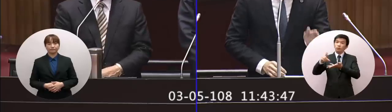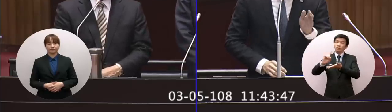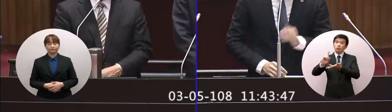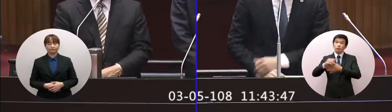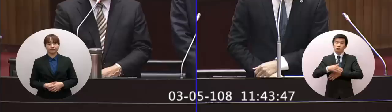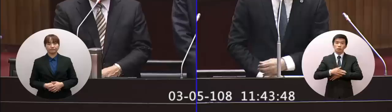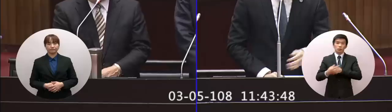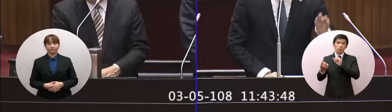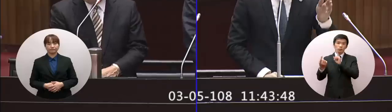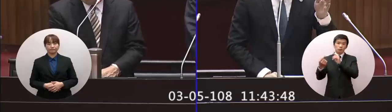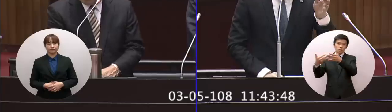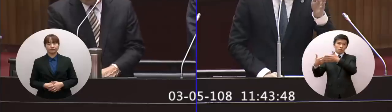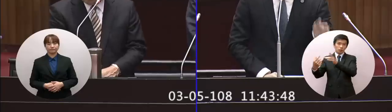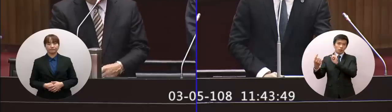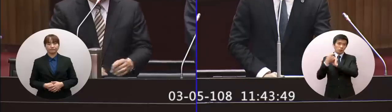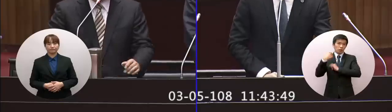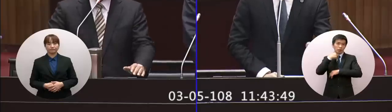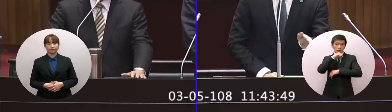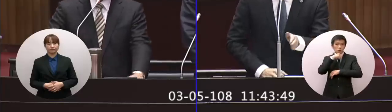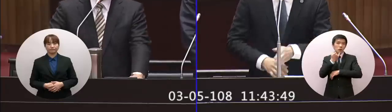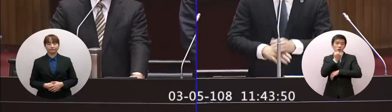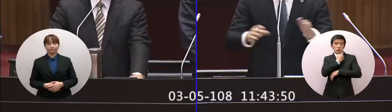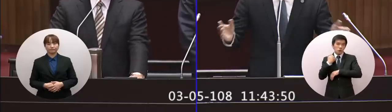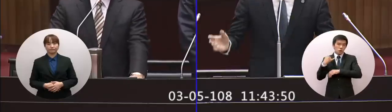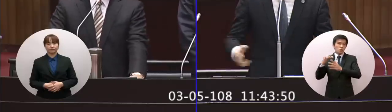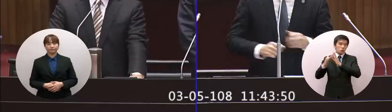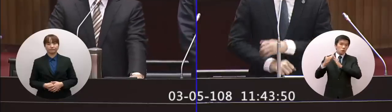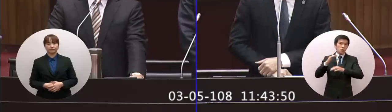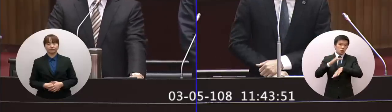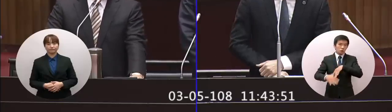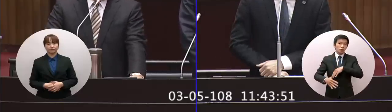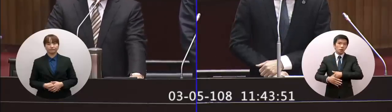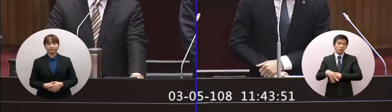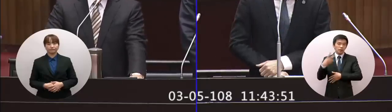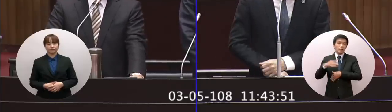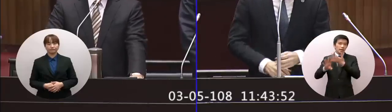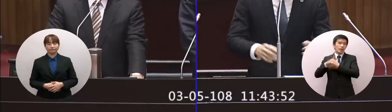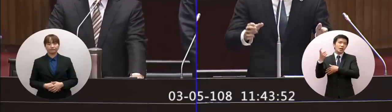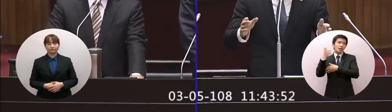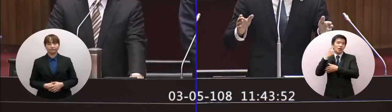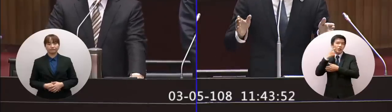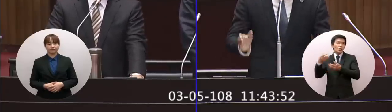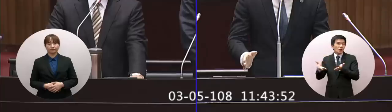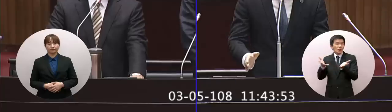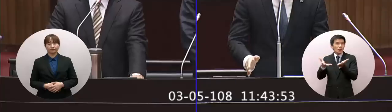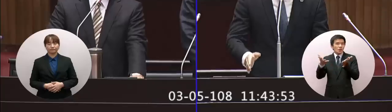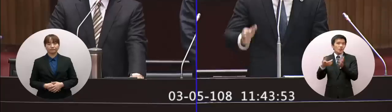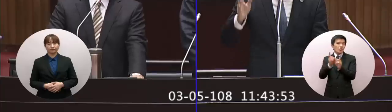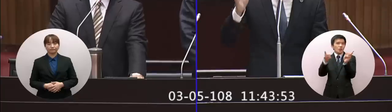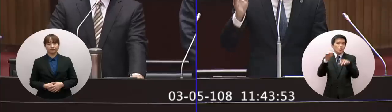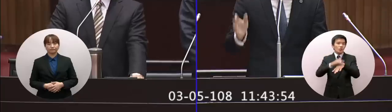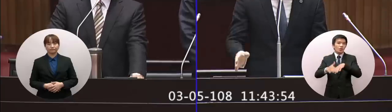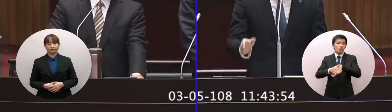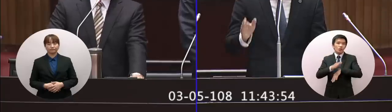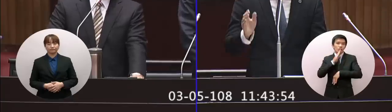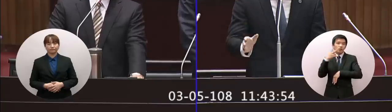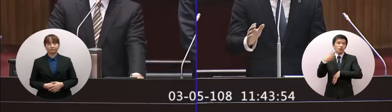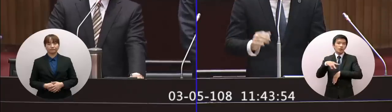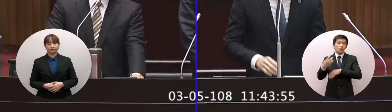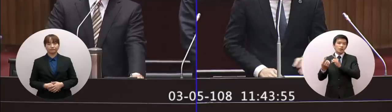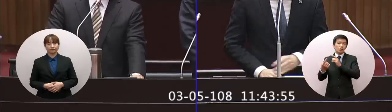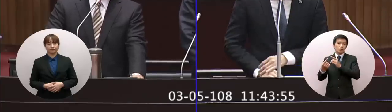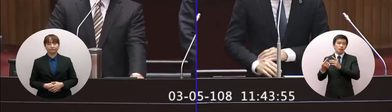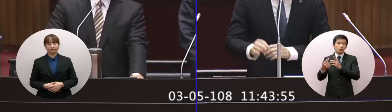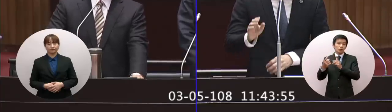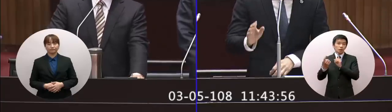湾发动这个信息战，就是咱所谓的这个假资讯啦吼，啊，也搁有损害台湾政府啦，